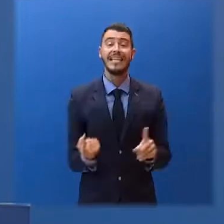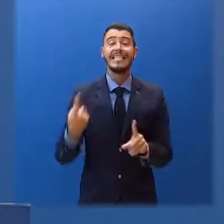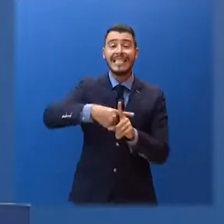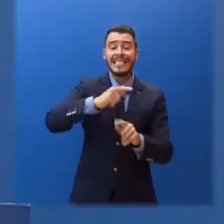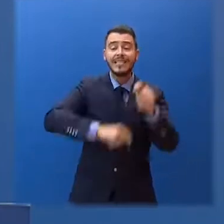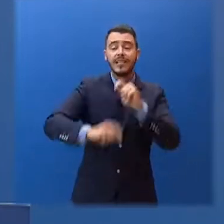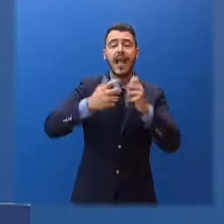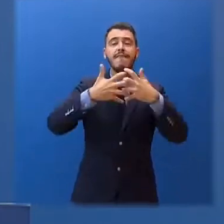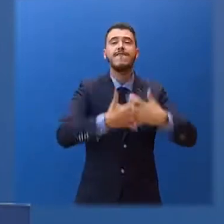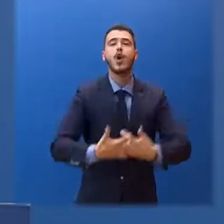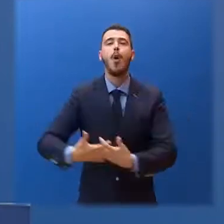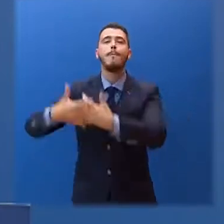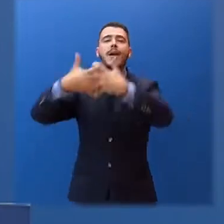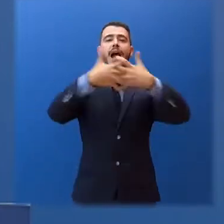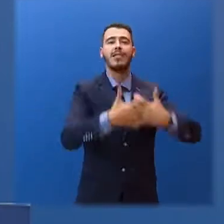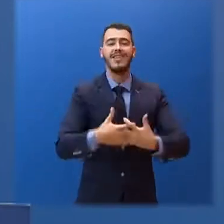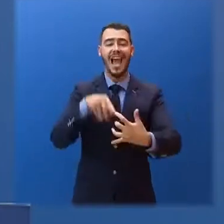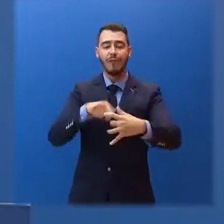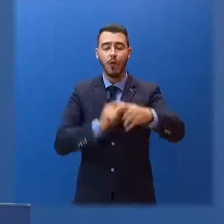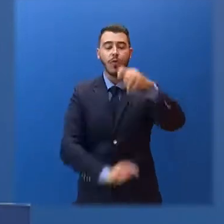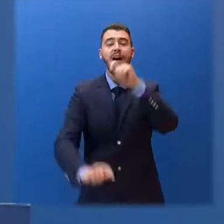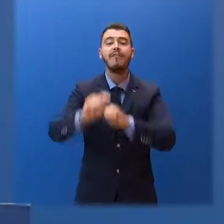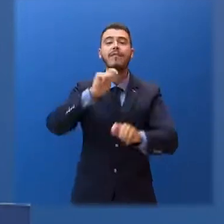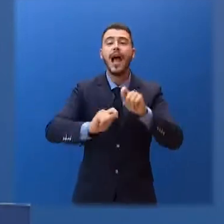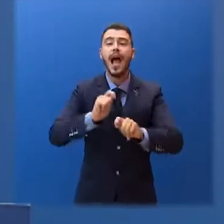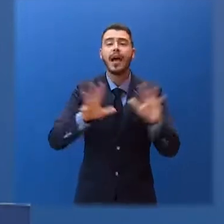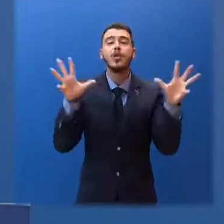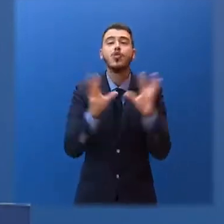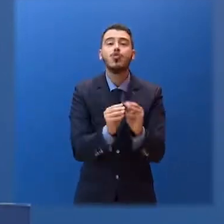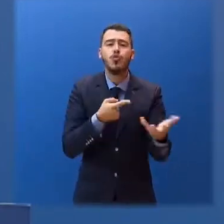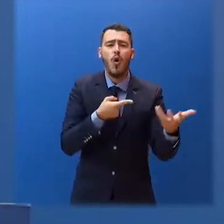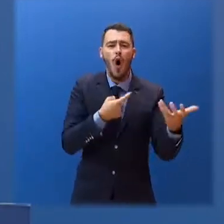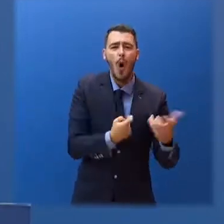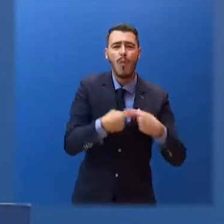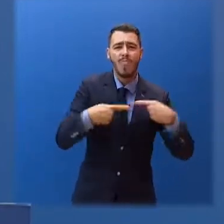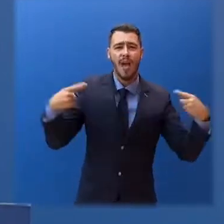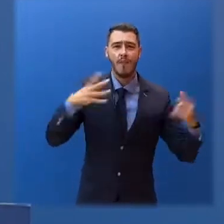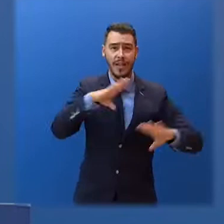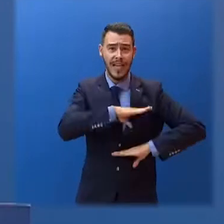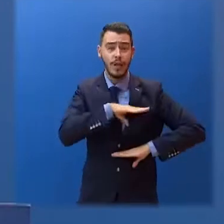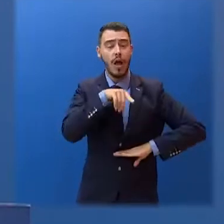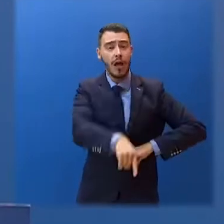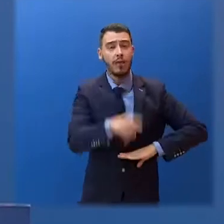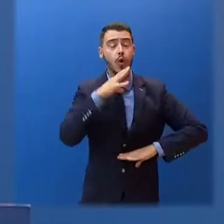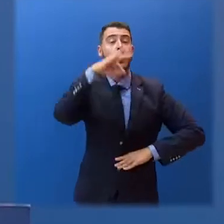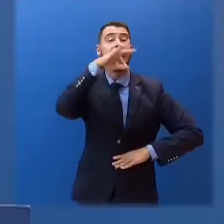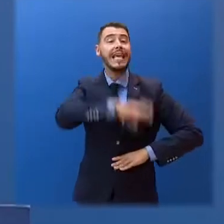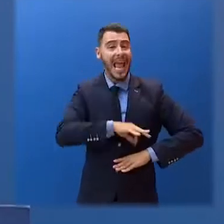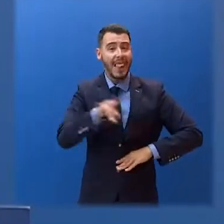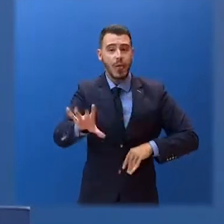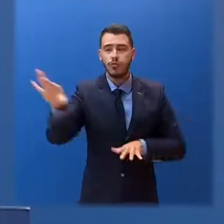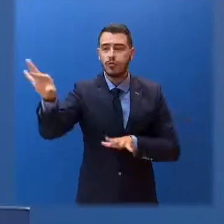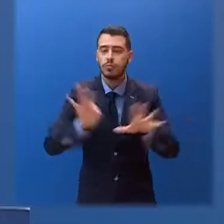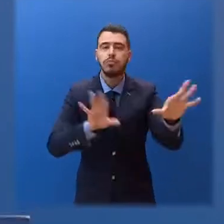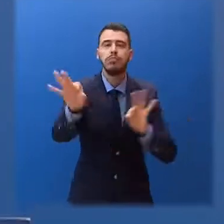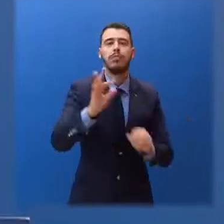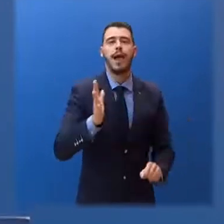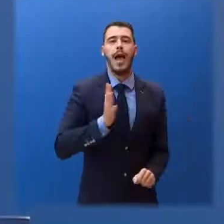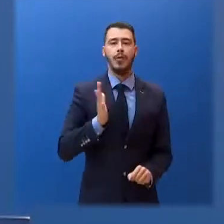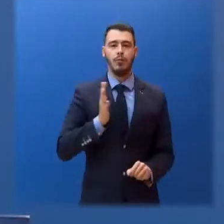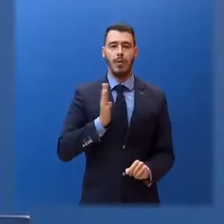άλλωστε να συμβάλλει στην τεχνολογική ανάπτυξη και την τόνωση της απασχόλησης. Σε ό,τι αφορά τον